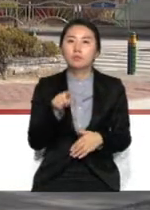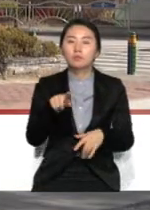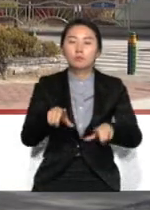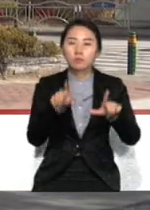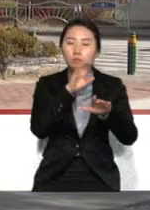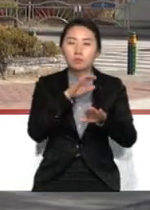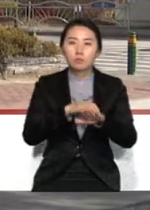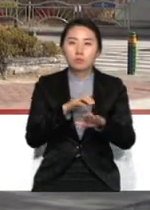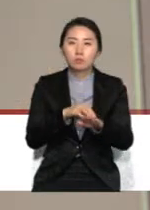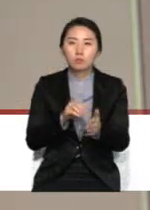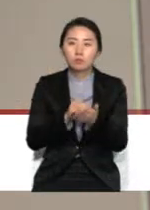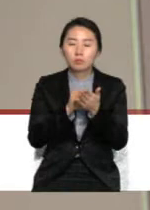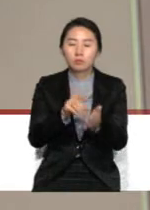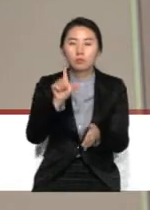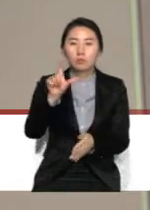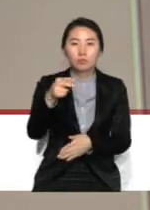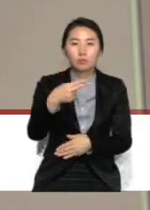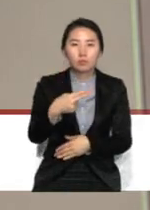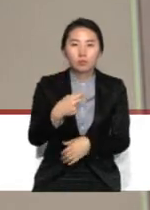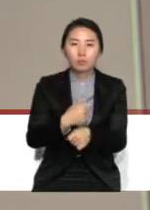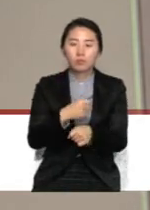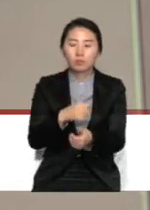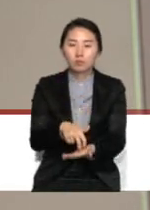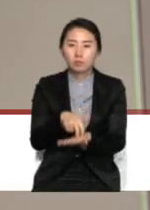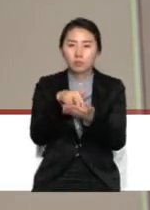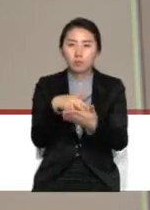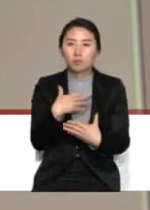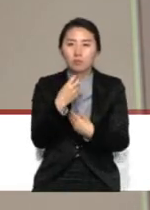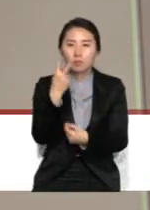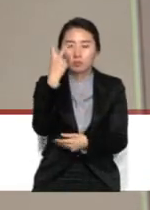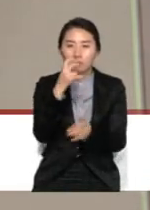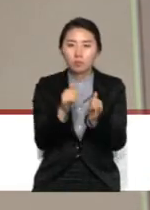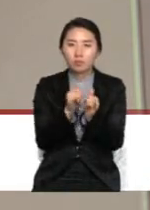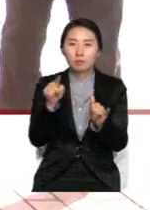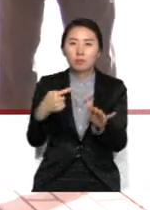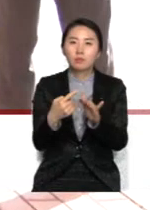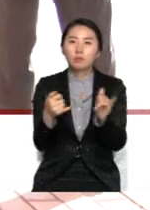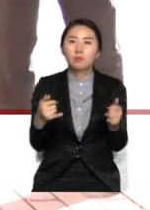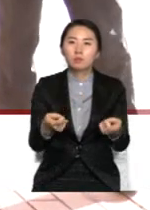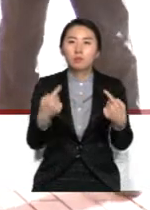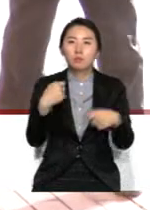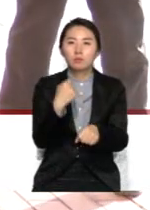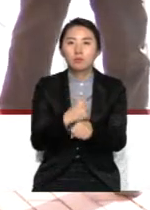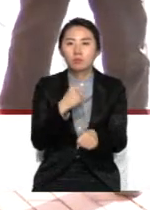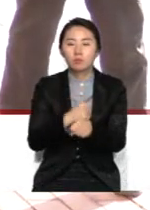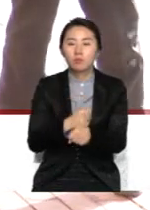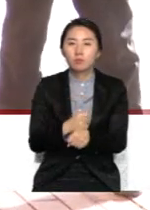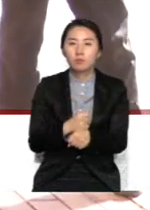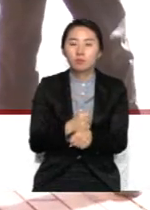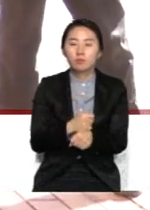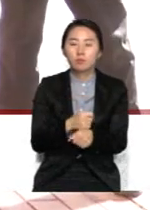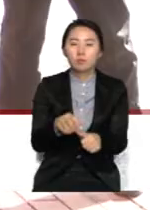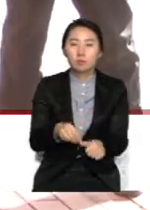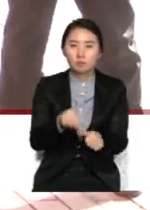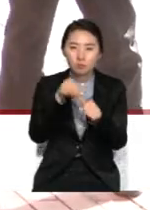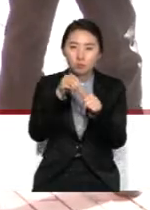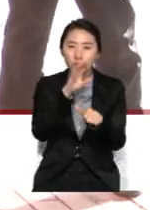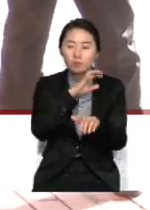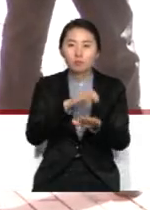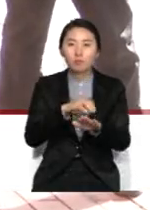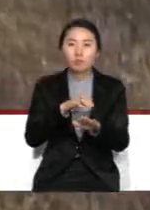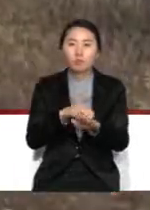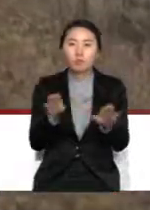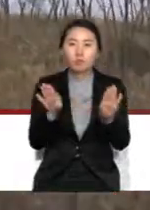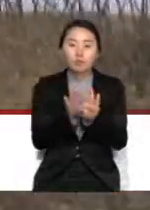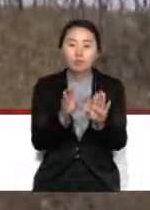이날 훈련은 입주민과 LH 관계자, 승강기 안전관리자 등 100여 명이 참여했습니다. 구조 훈련은 승강기에